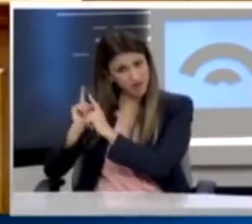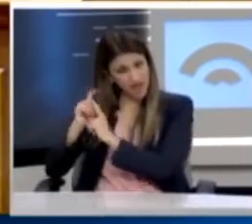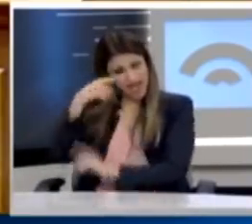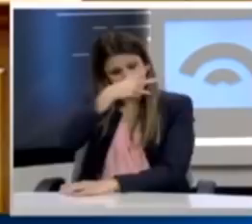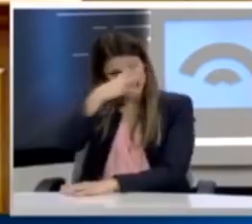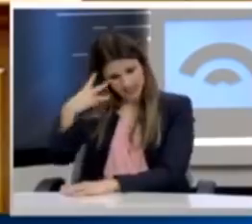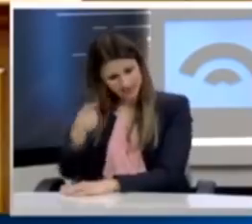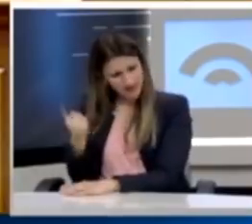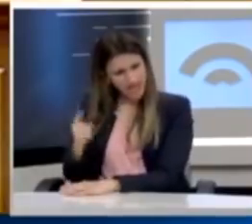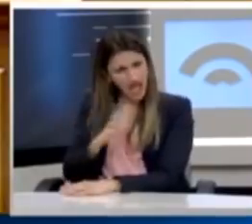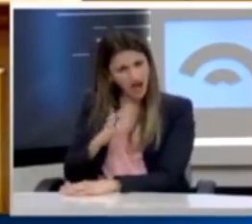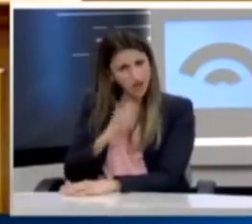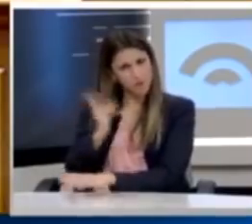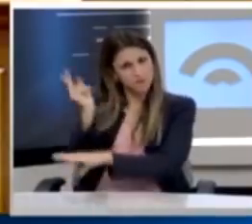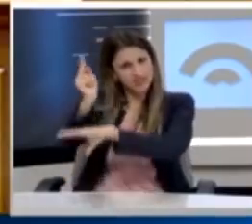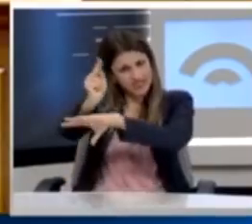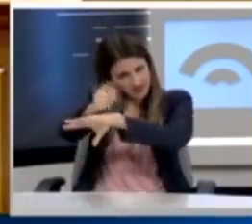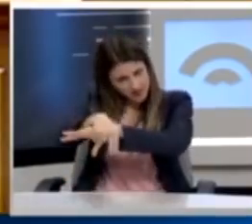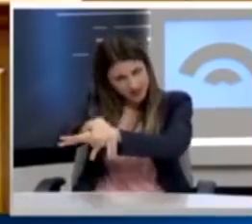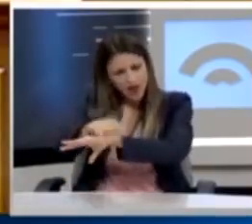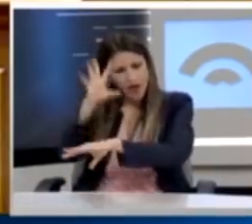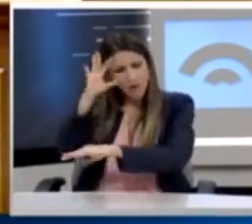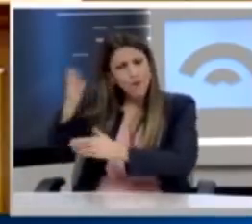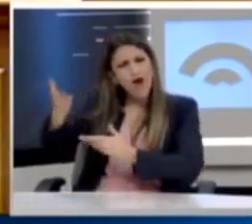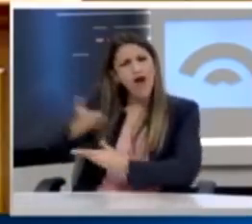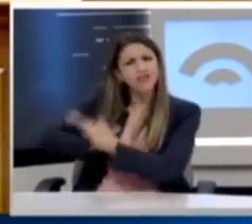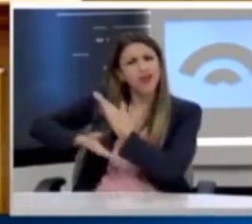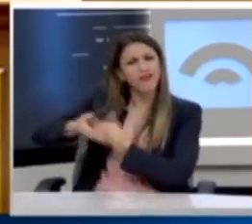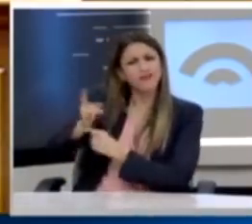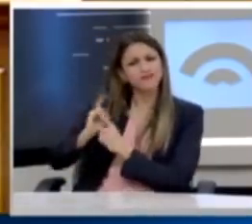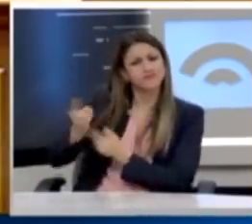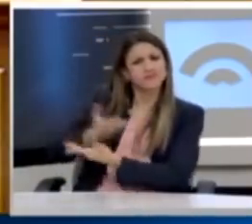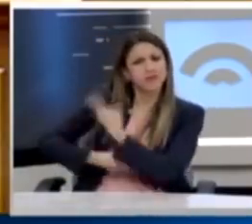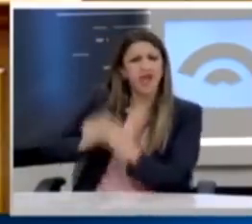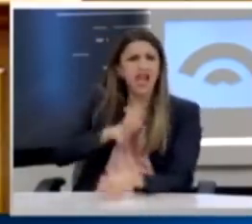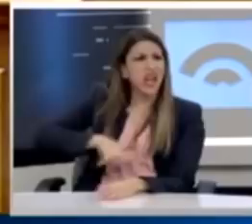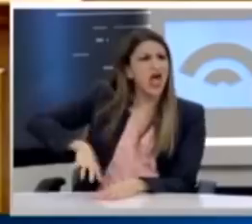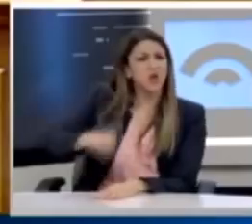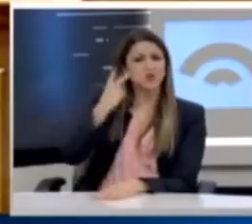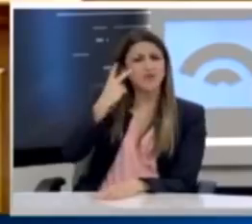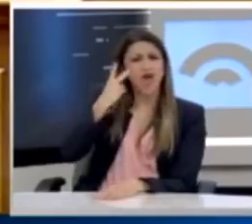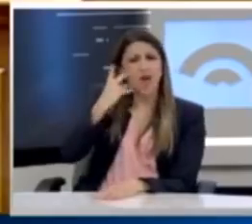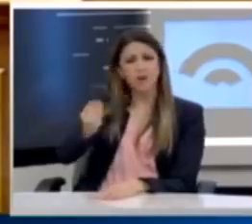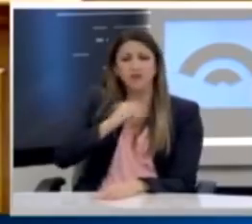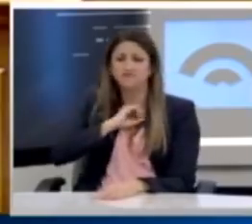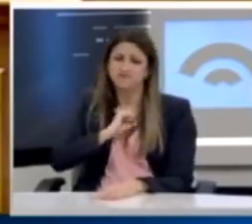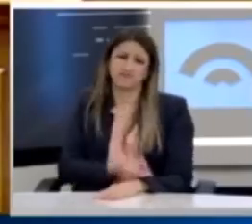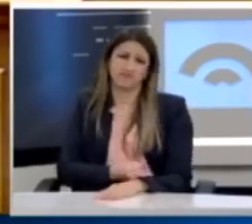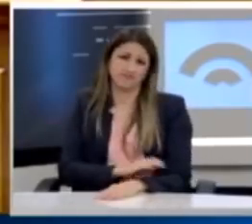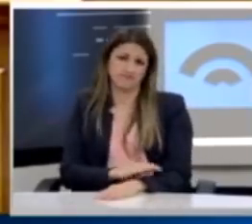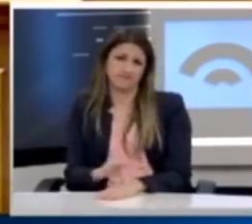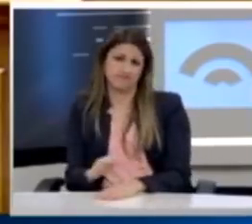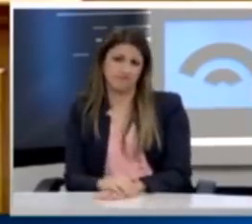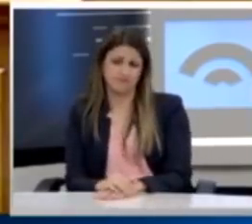σας σε αυτό το αλυσβερίσι που παρακολουθεί ο ελληνικός λαός αυτές τις μέρες. Και